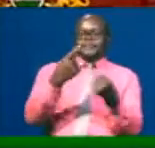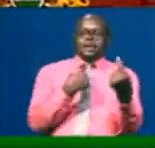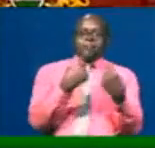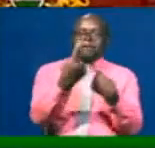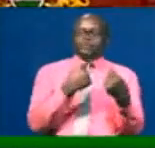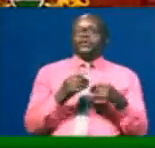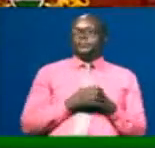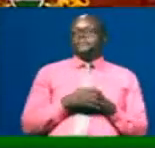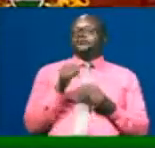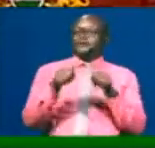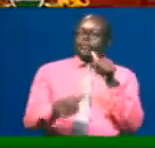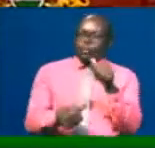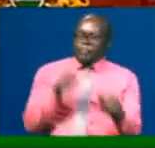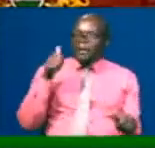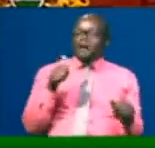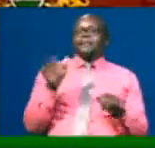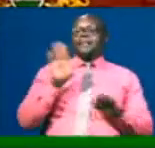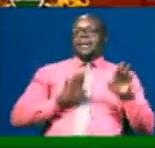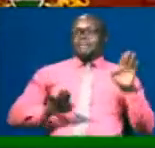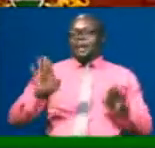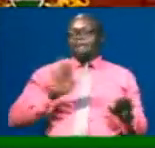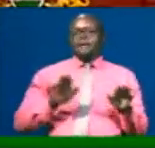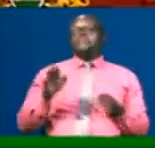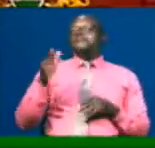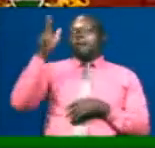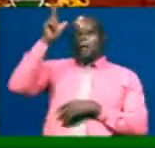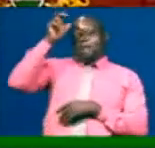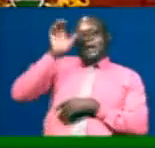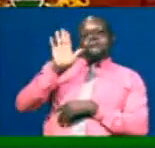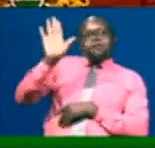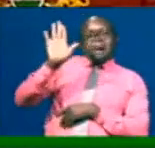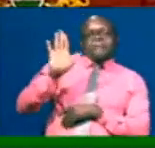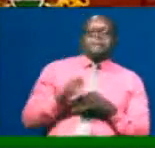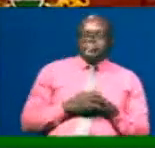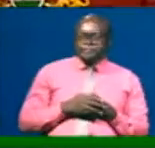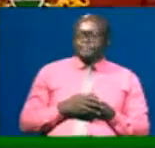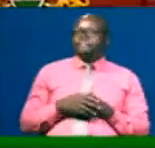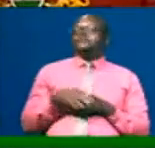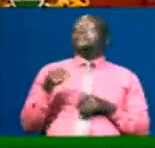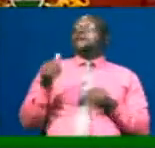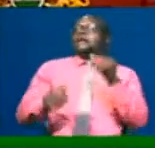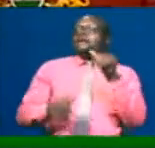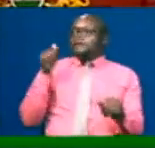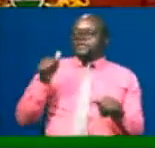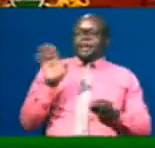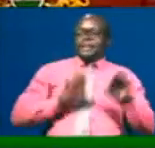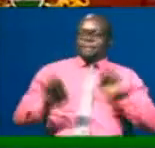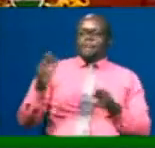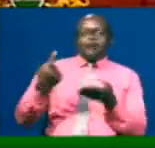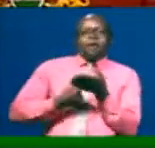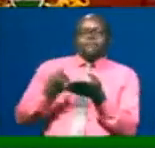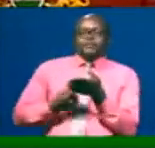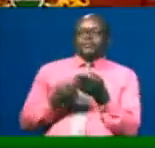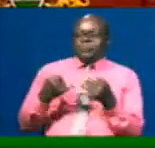wa kupinga matendo ya kishetani, ya kupinga matendo ya wazungu